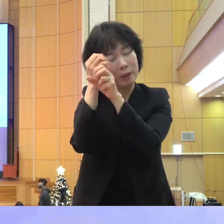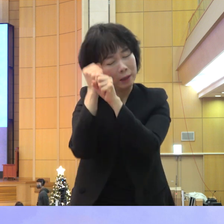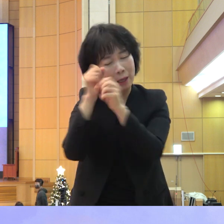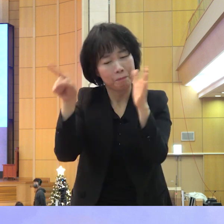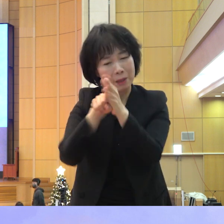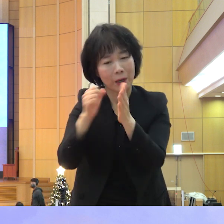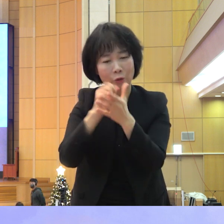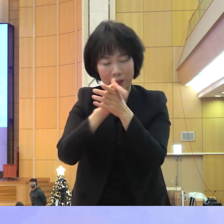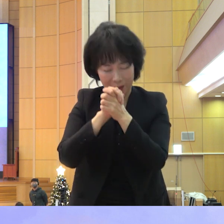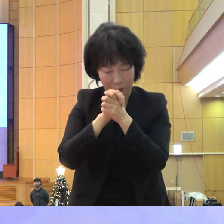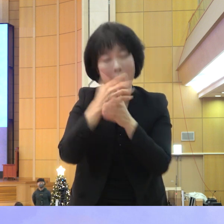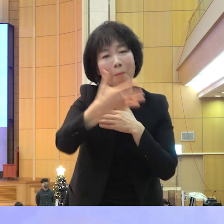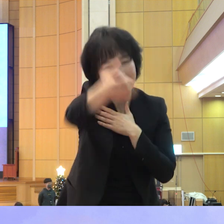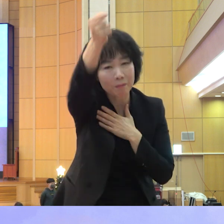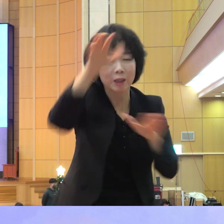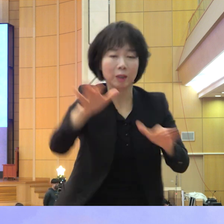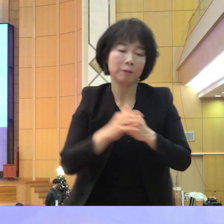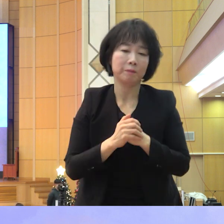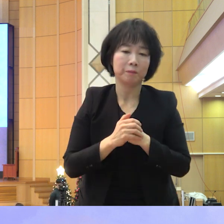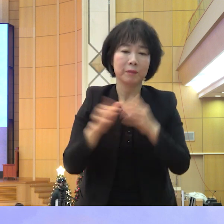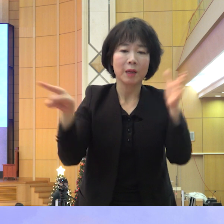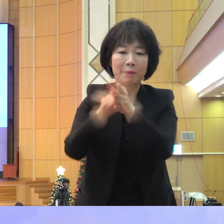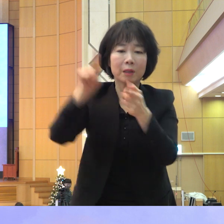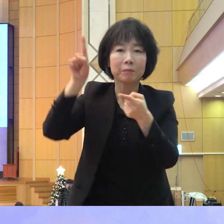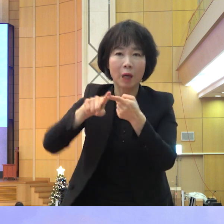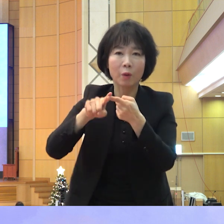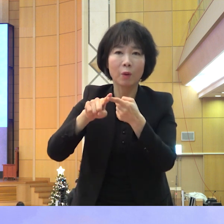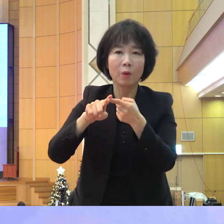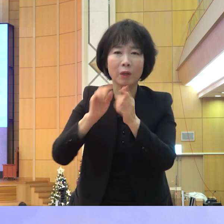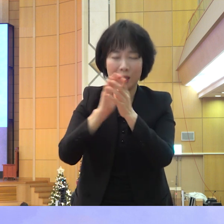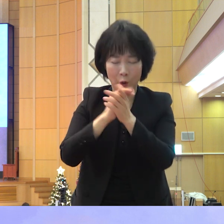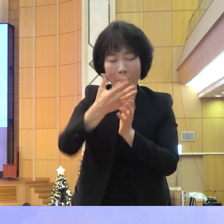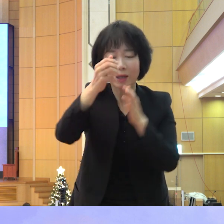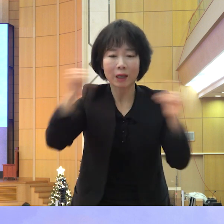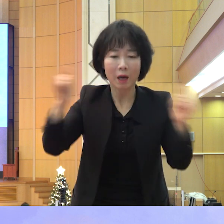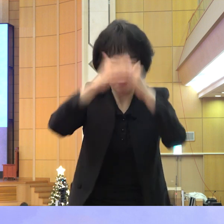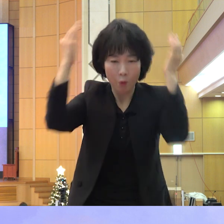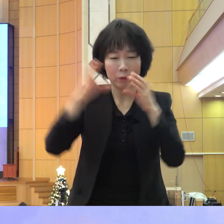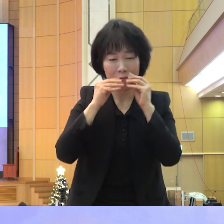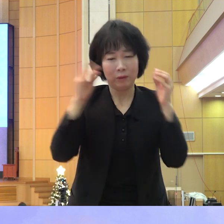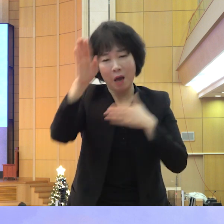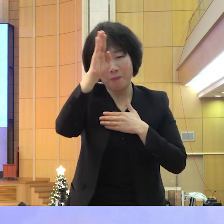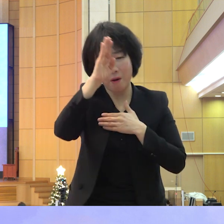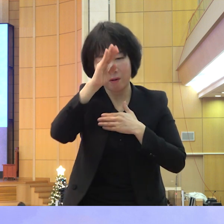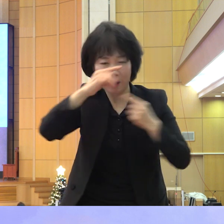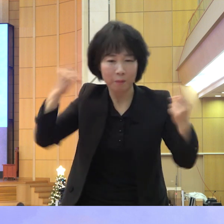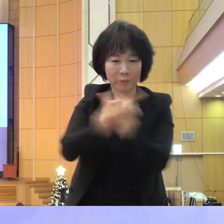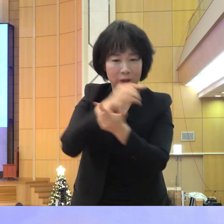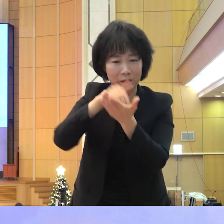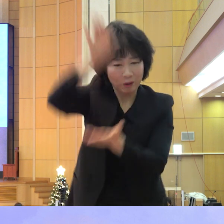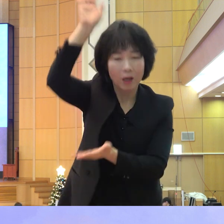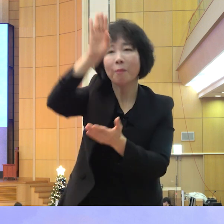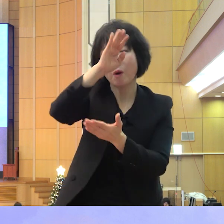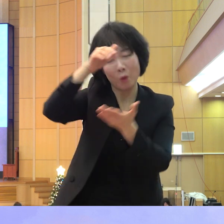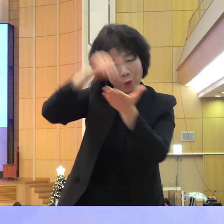시간 믿음으로 손을 얹어 싸우니 믿음으로 손을 얹은 자마다 모든 질병은